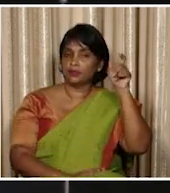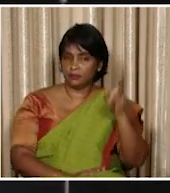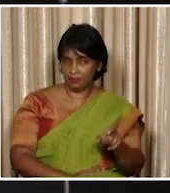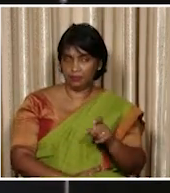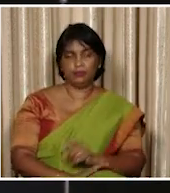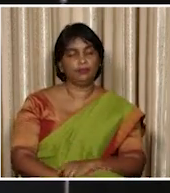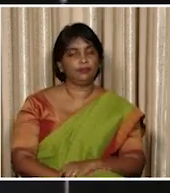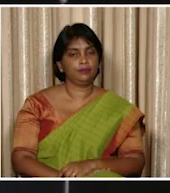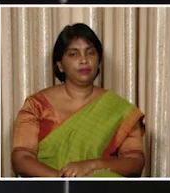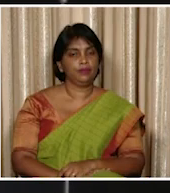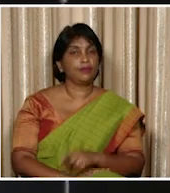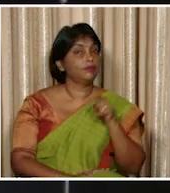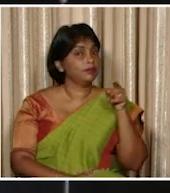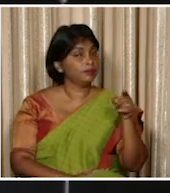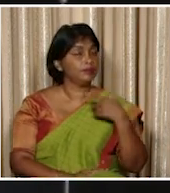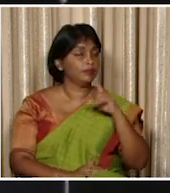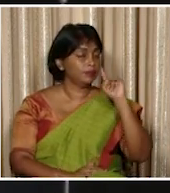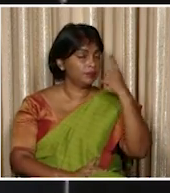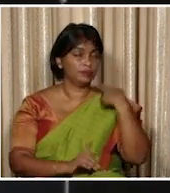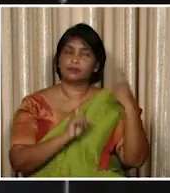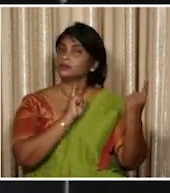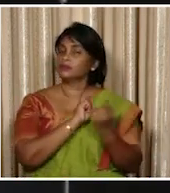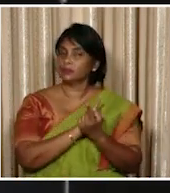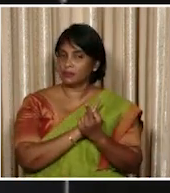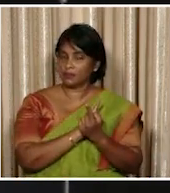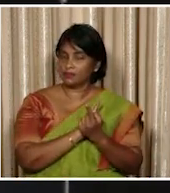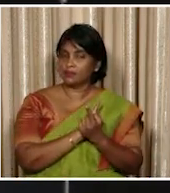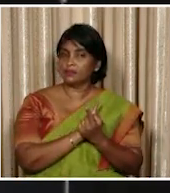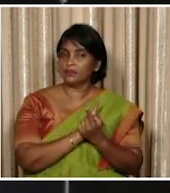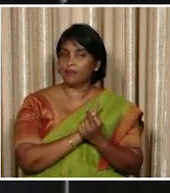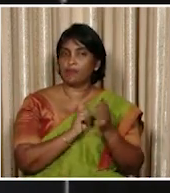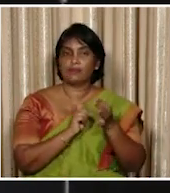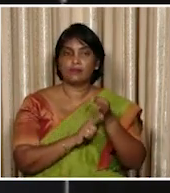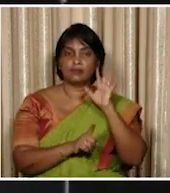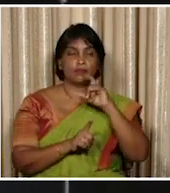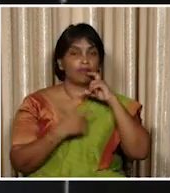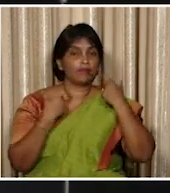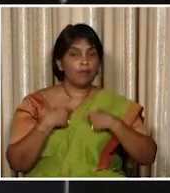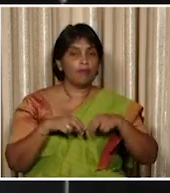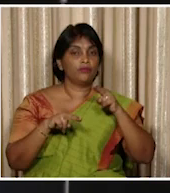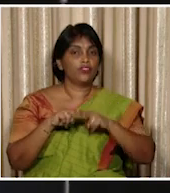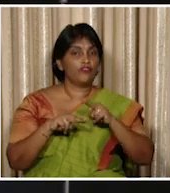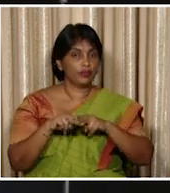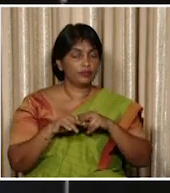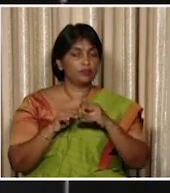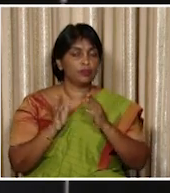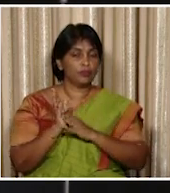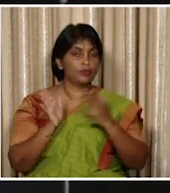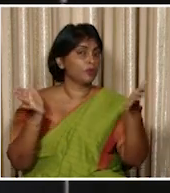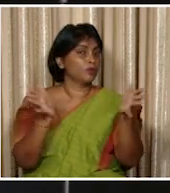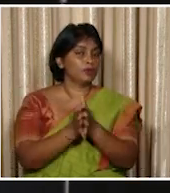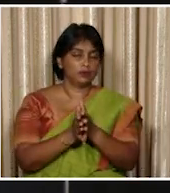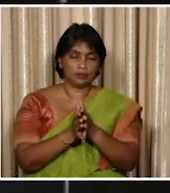පිළිබඳ. එතුමා මම මුලින්ම හඳුනාගත්තේ ජනාධිපති නීතිඥ ෆායිස් මුස්තෆා මැතිතුමත්